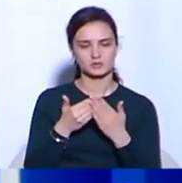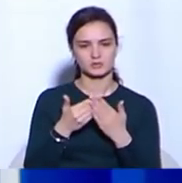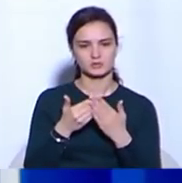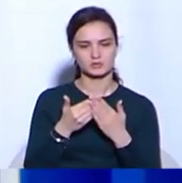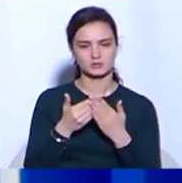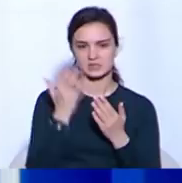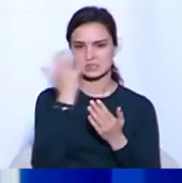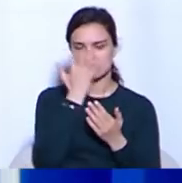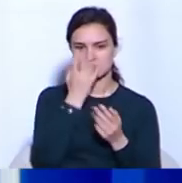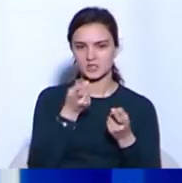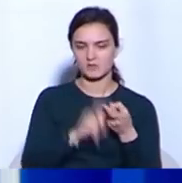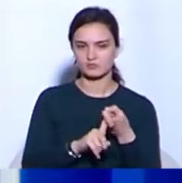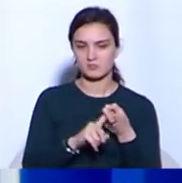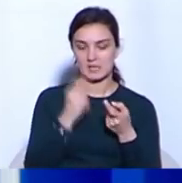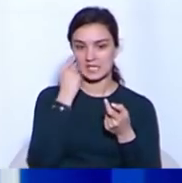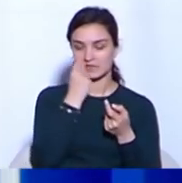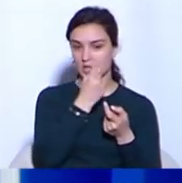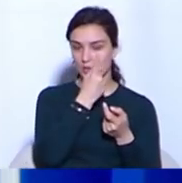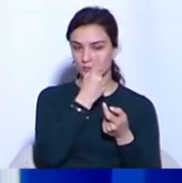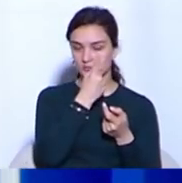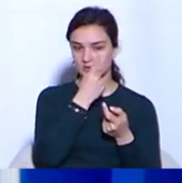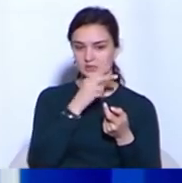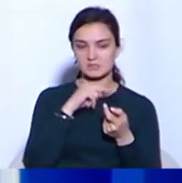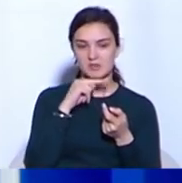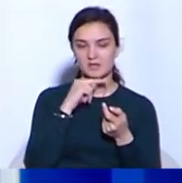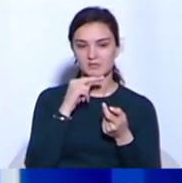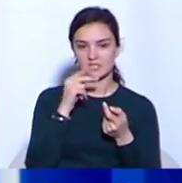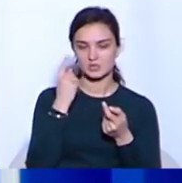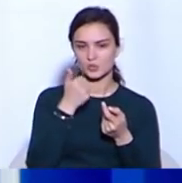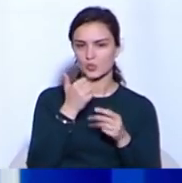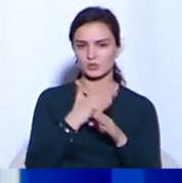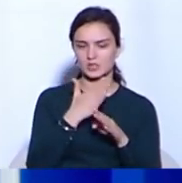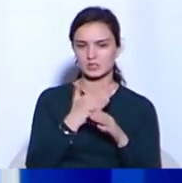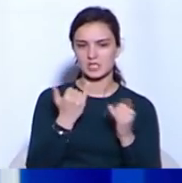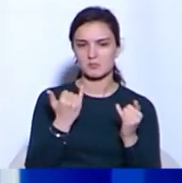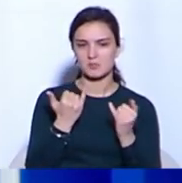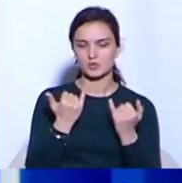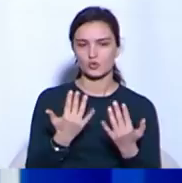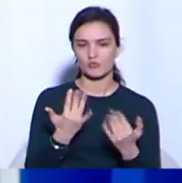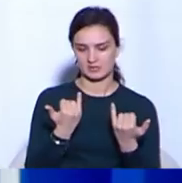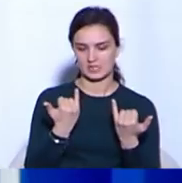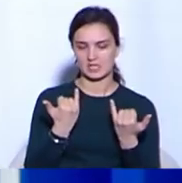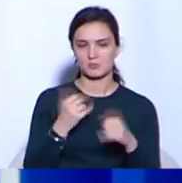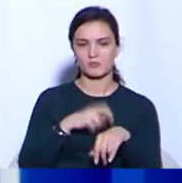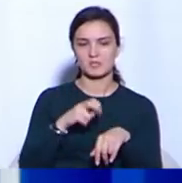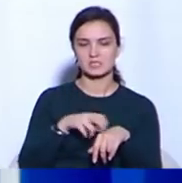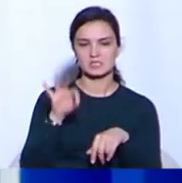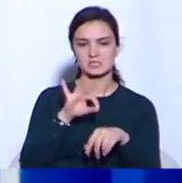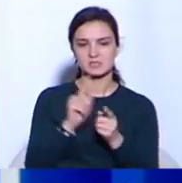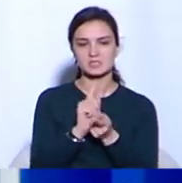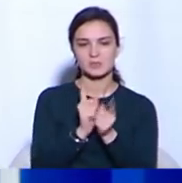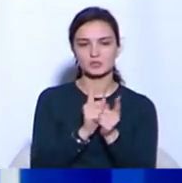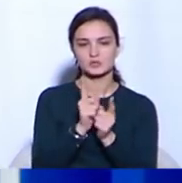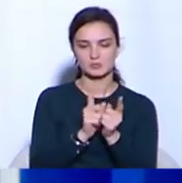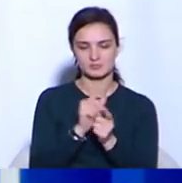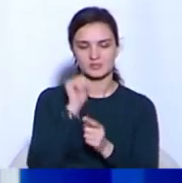მაგალითად სიელმე დაკავშირებული მხედველობის სიმახვილესთან? როგორია თანამედროვე მედიცინის შესაძლებლობები ამ პრობლემების